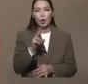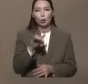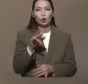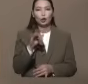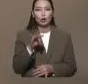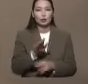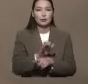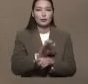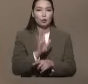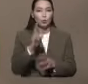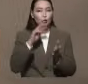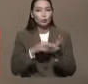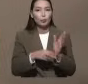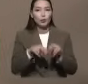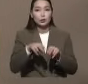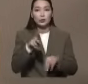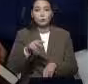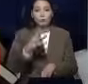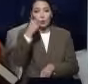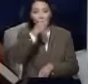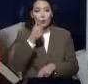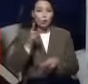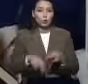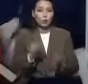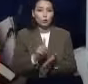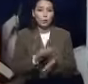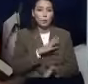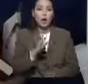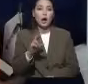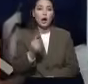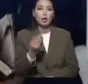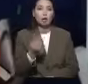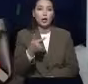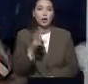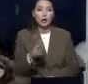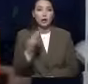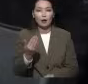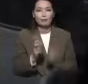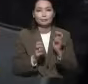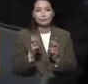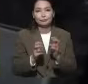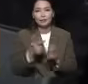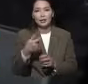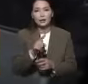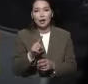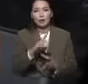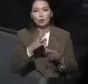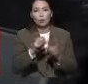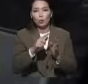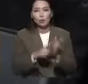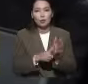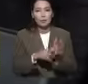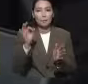құрылысы 2025 жылдың аяғында аяқталуы тиіс. Қашаған кенішінен шығатын ілеспе газдың құрамында 17% күкірт сутегі